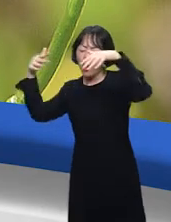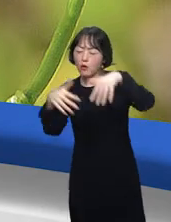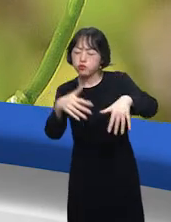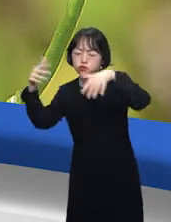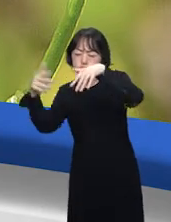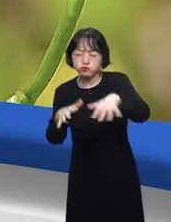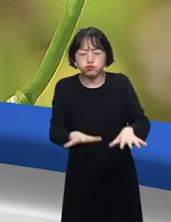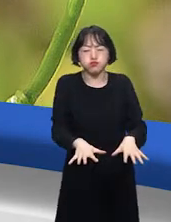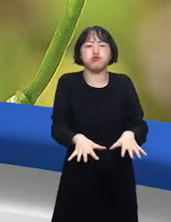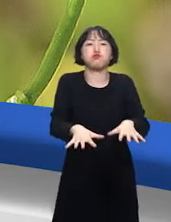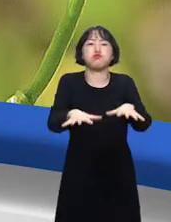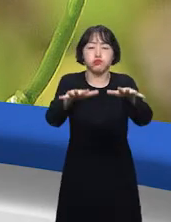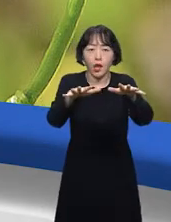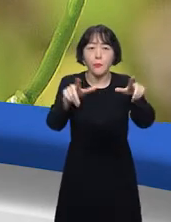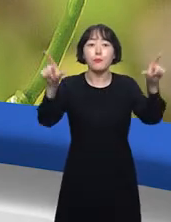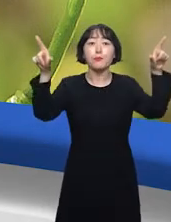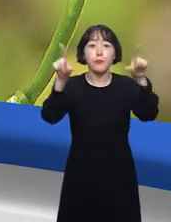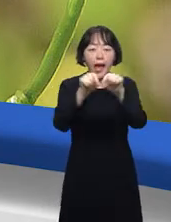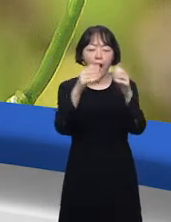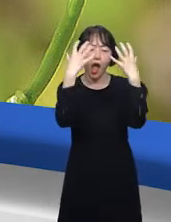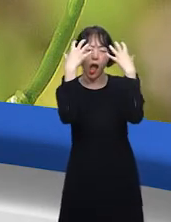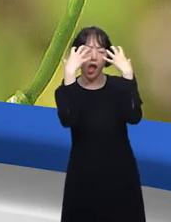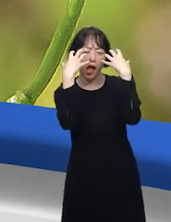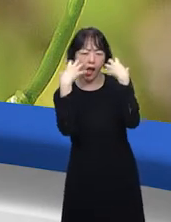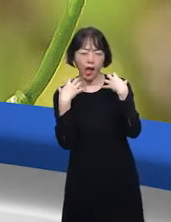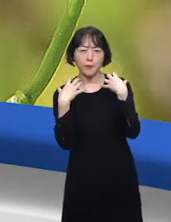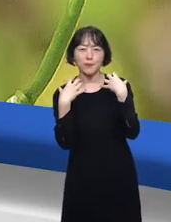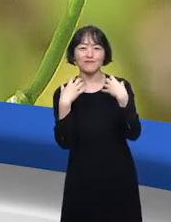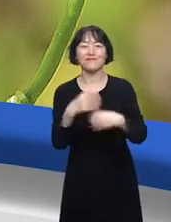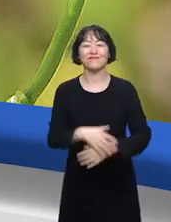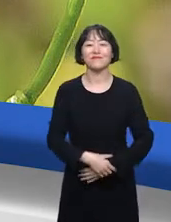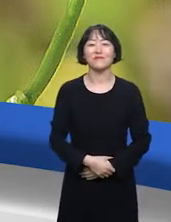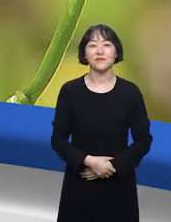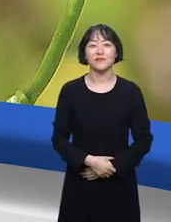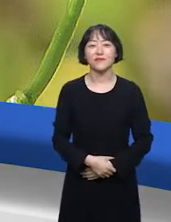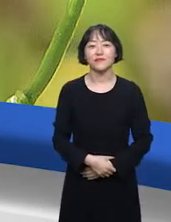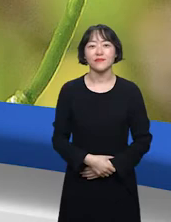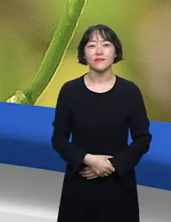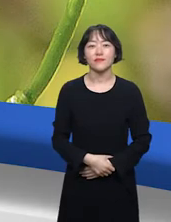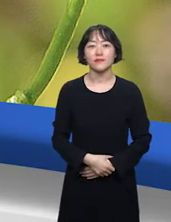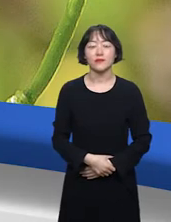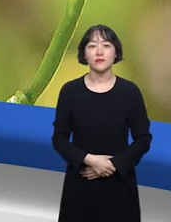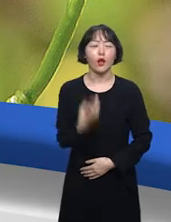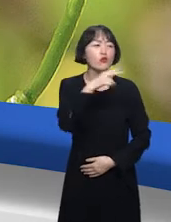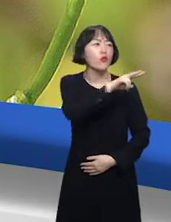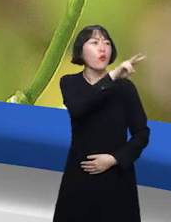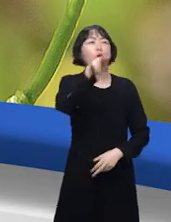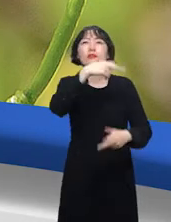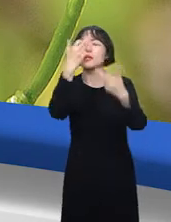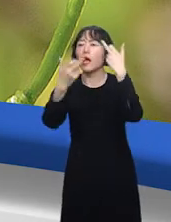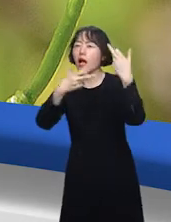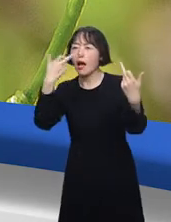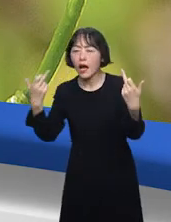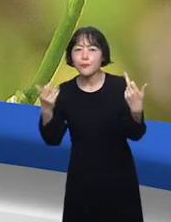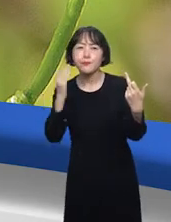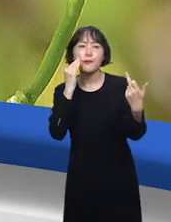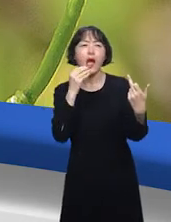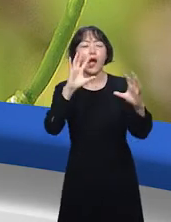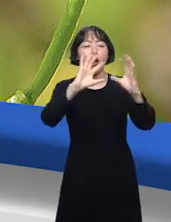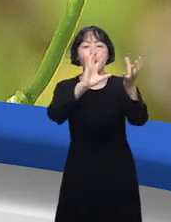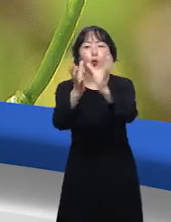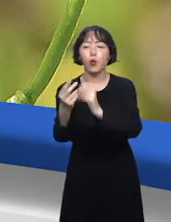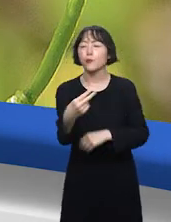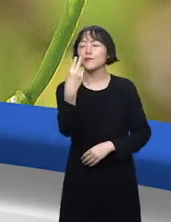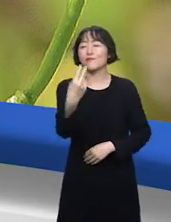이제는 초여름 날씨가 시작되는 듯합니다. 눈을 두는 곳곳마다 실록의 향기가 가득한데요.